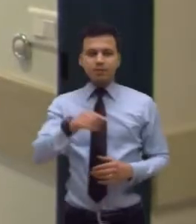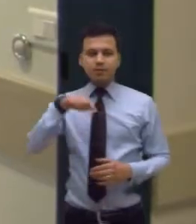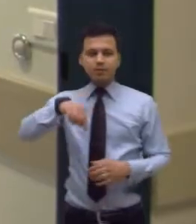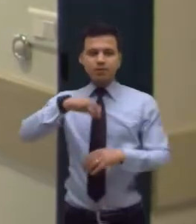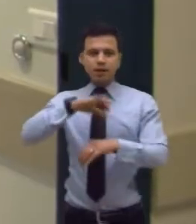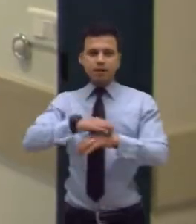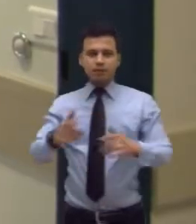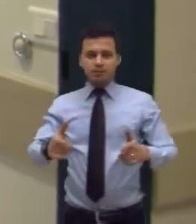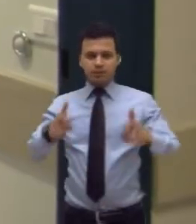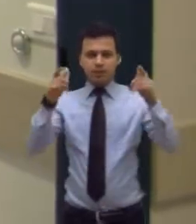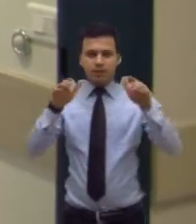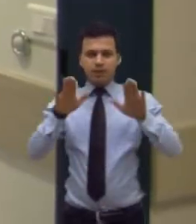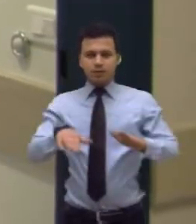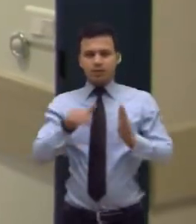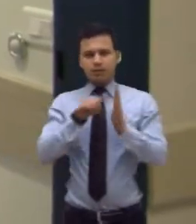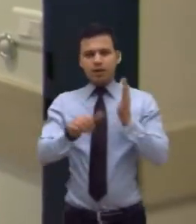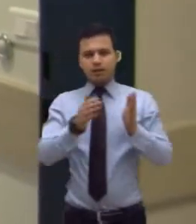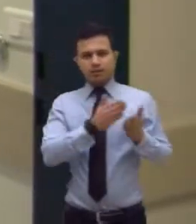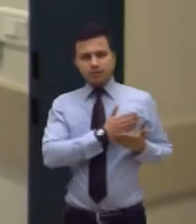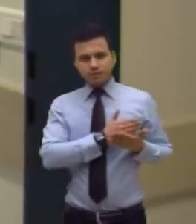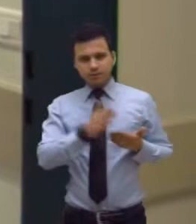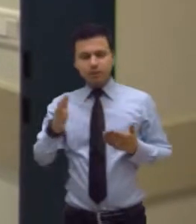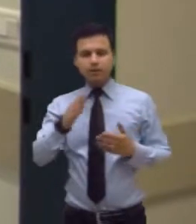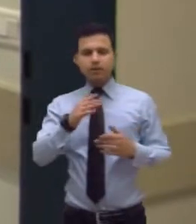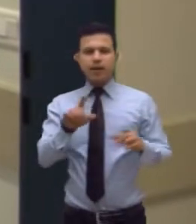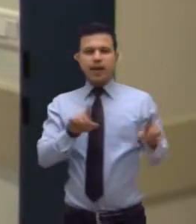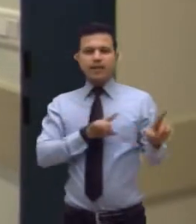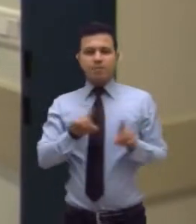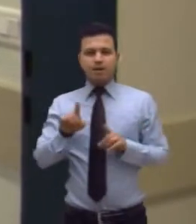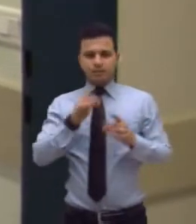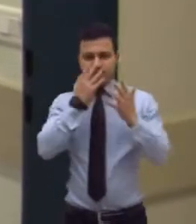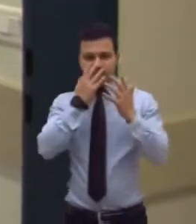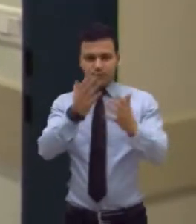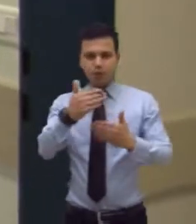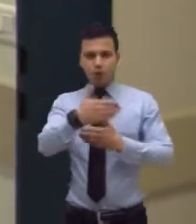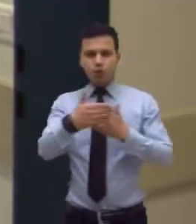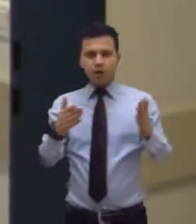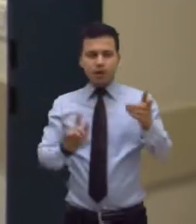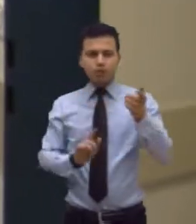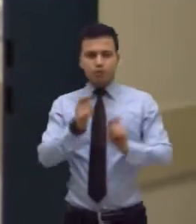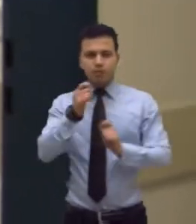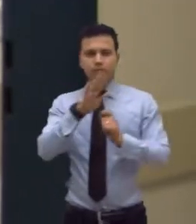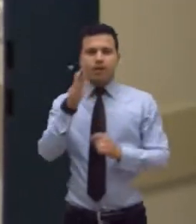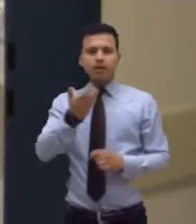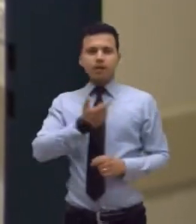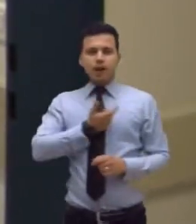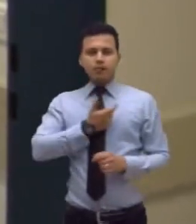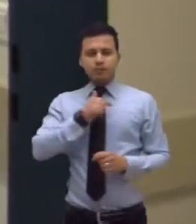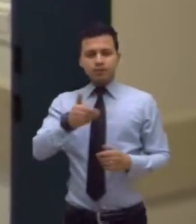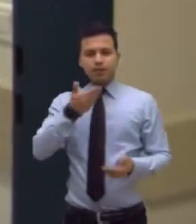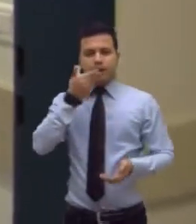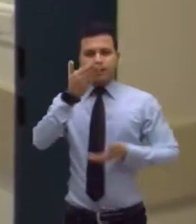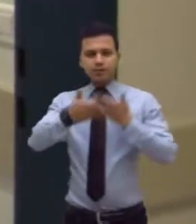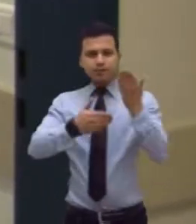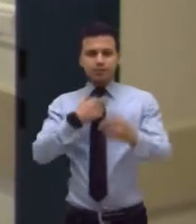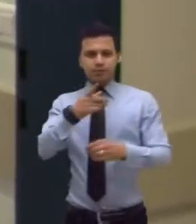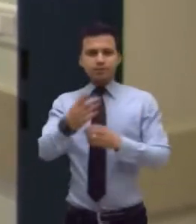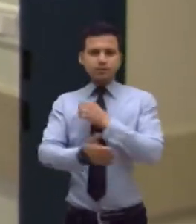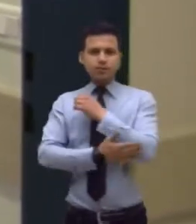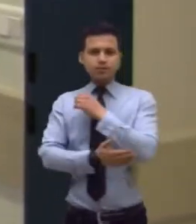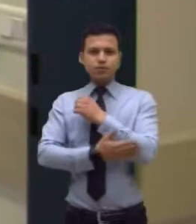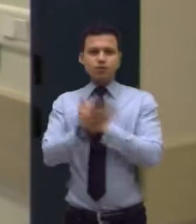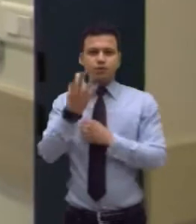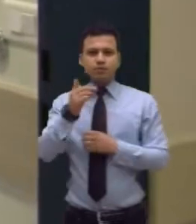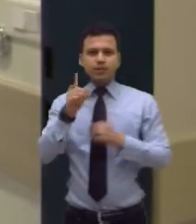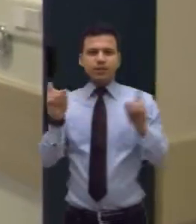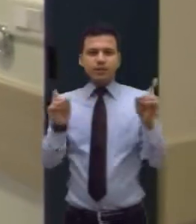Merhabalar. Hastanemizde kalacağınız süre boyunca alacağınız hizmetler, oda kullanımı ve kurallarımız hakkında siz değerli misafirlerimize